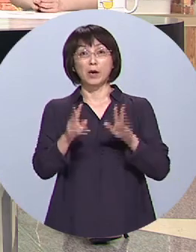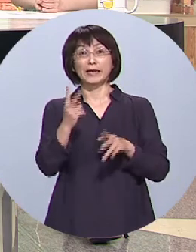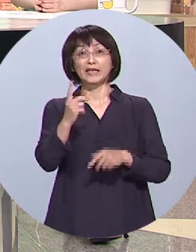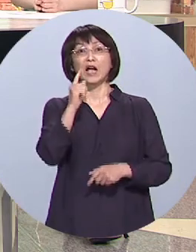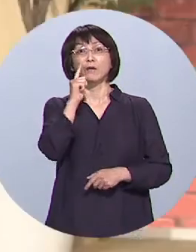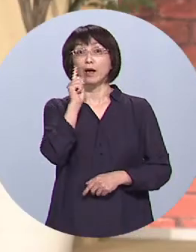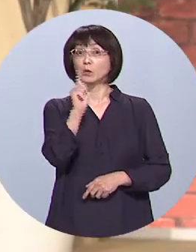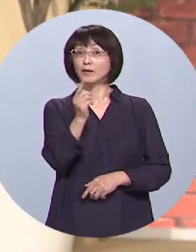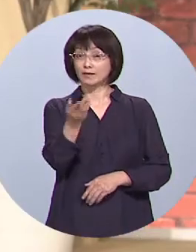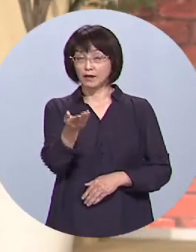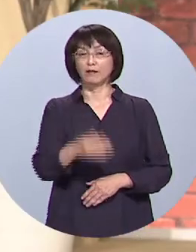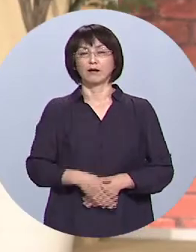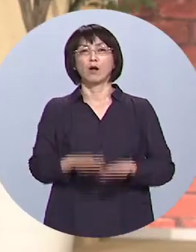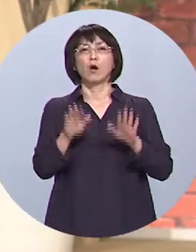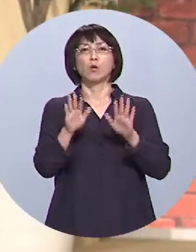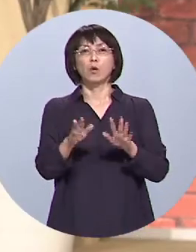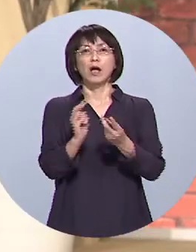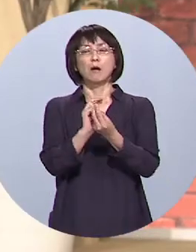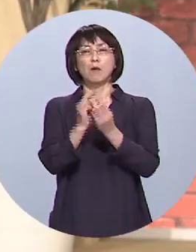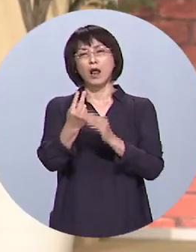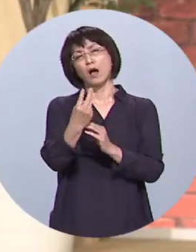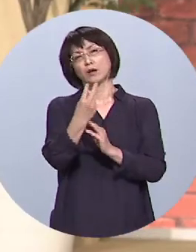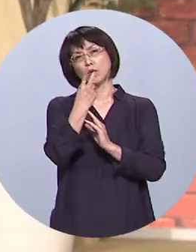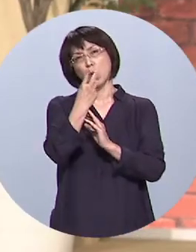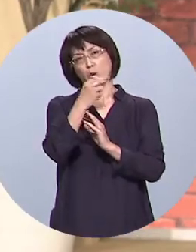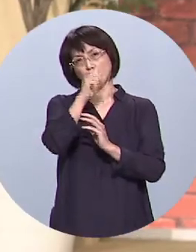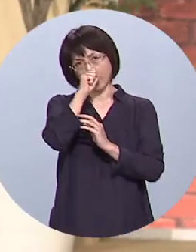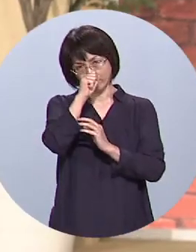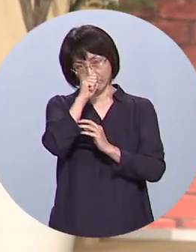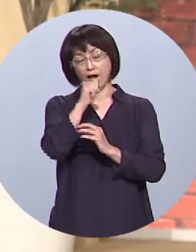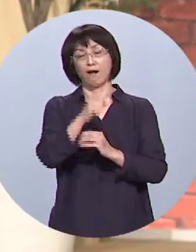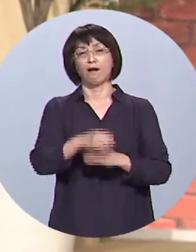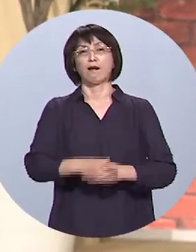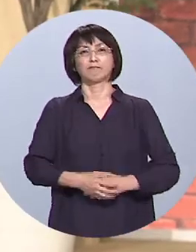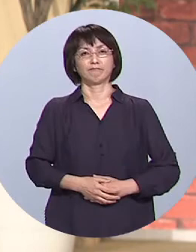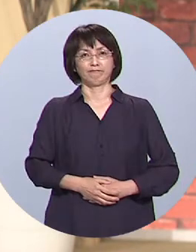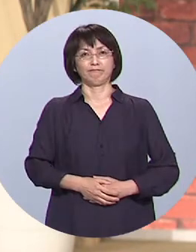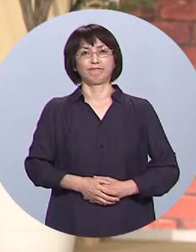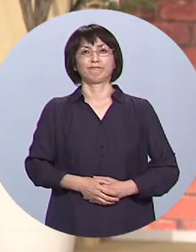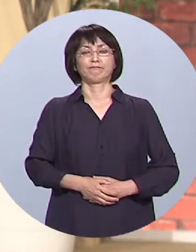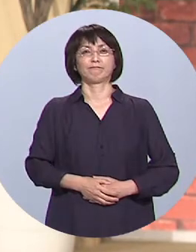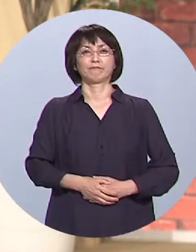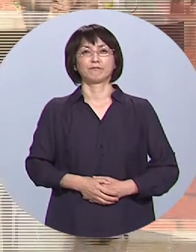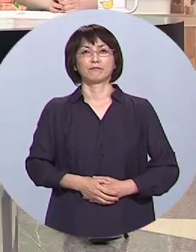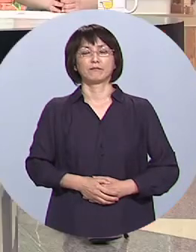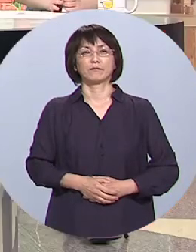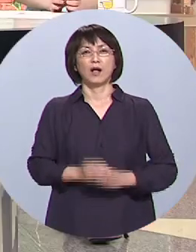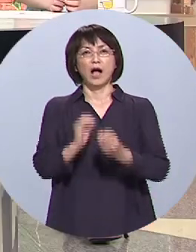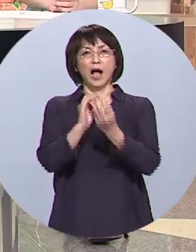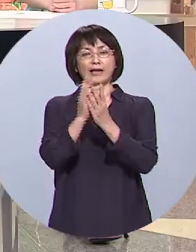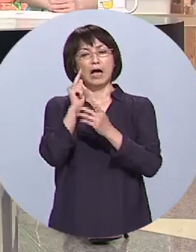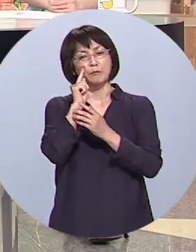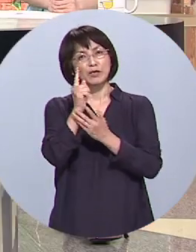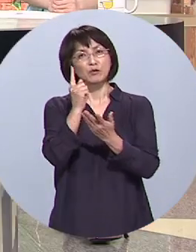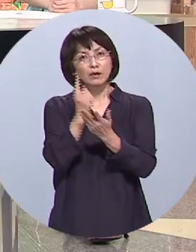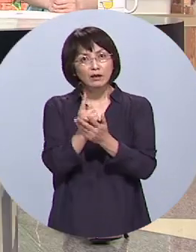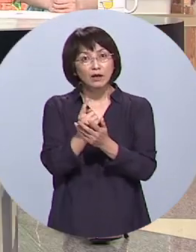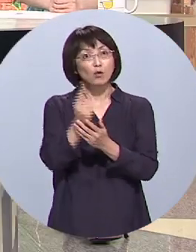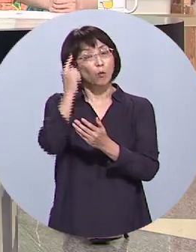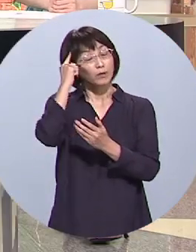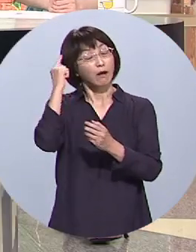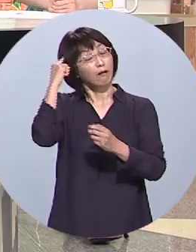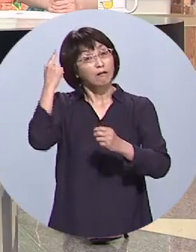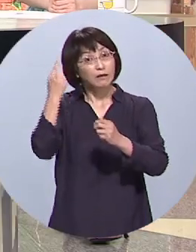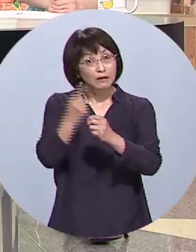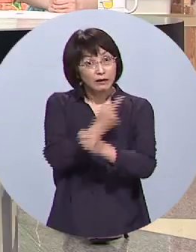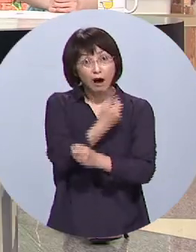いかがですか。 は い、 今回はですねバラの香りがとても特徴というか印象的でしたね。 バラ、はい、って見るもんだと思ったらそのね食